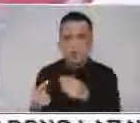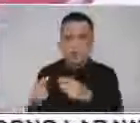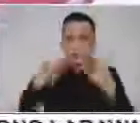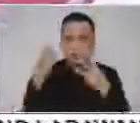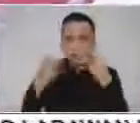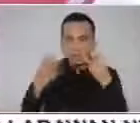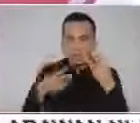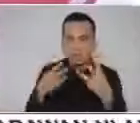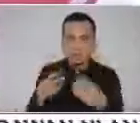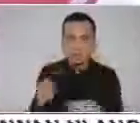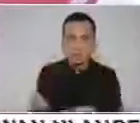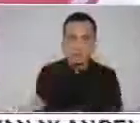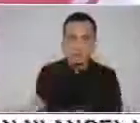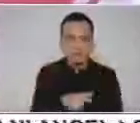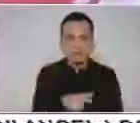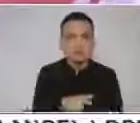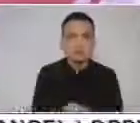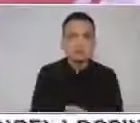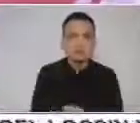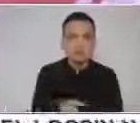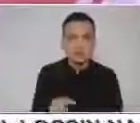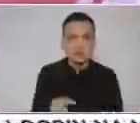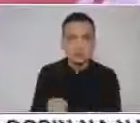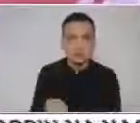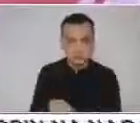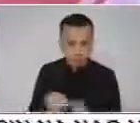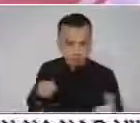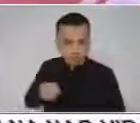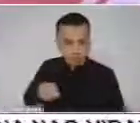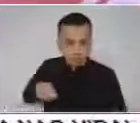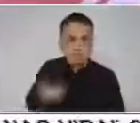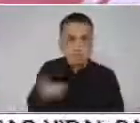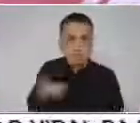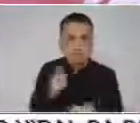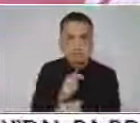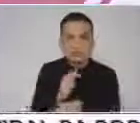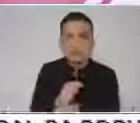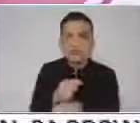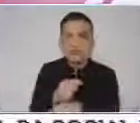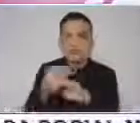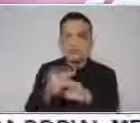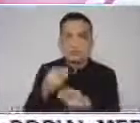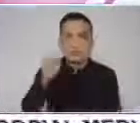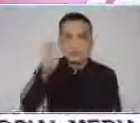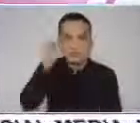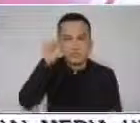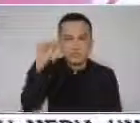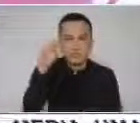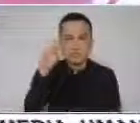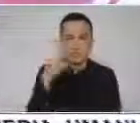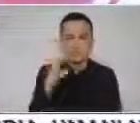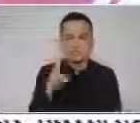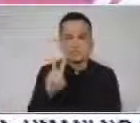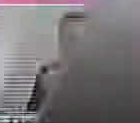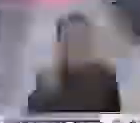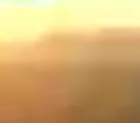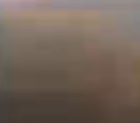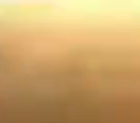pamustahin po natin ang presyo ng karneng baboy at manok sa pamilihan ng Litex. Nandyan po si Clayzel Pardilia live. Rise and shine,